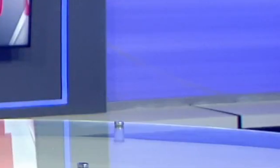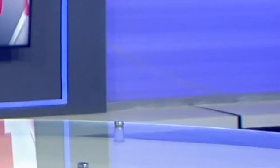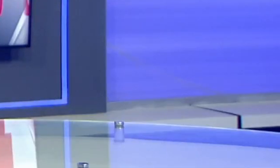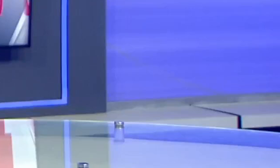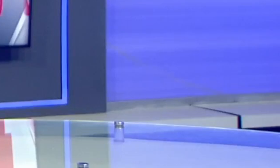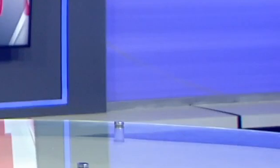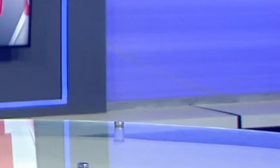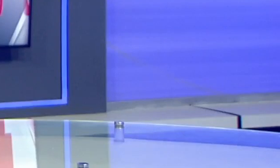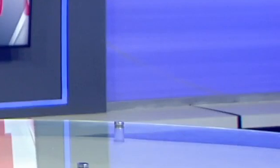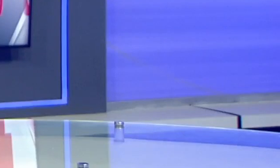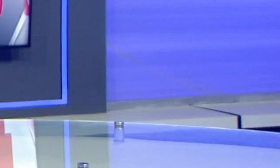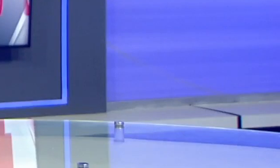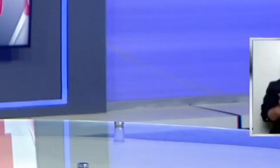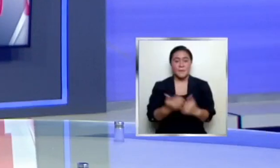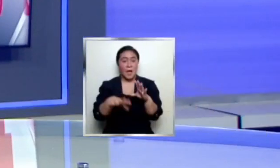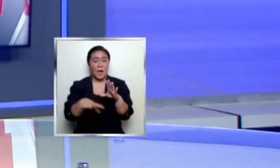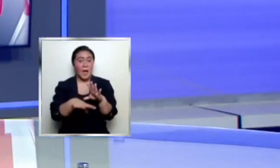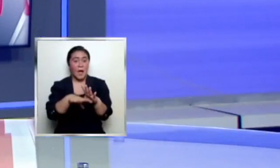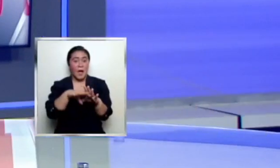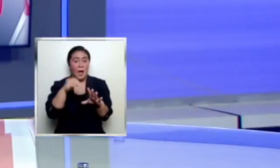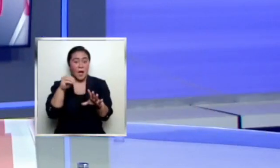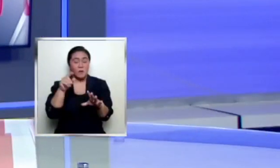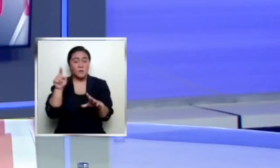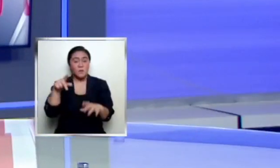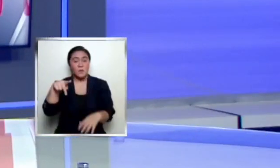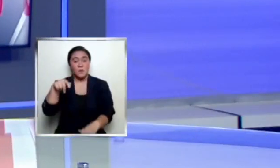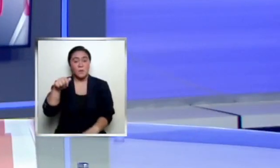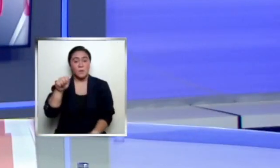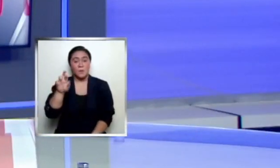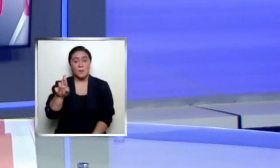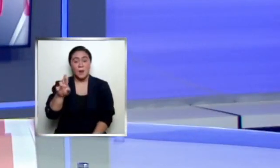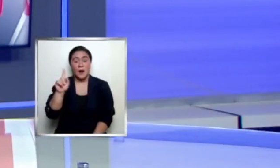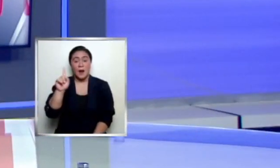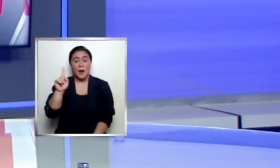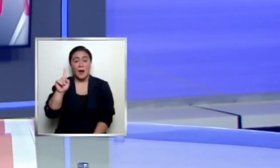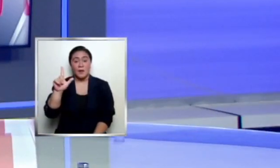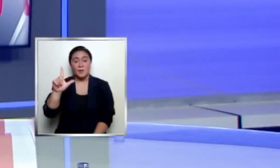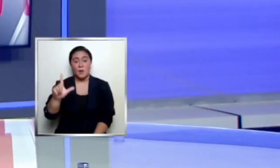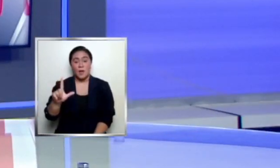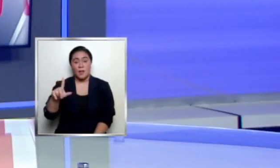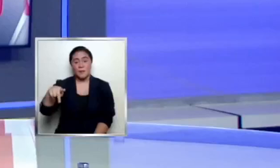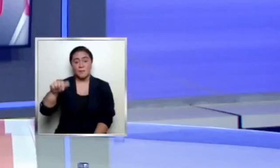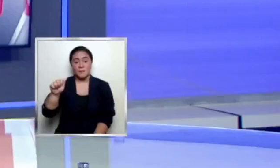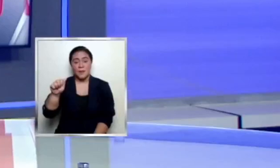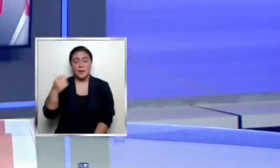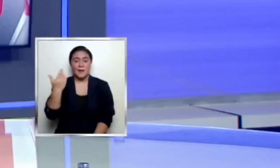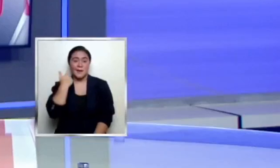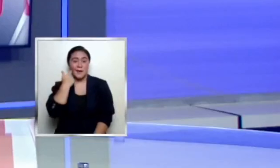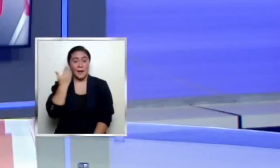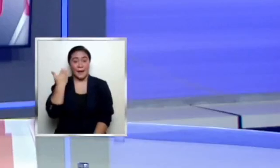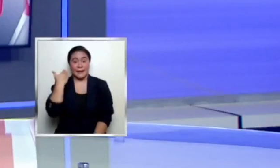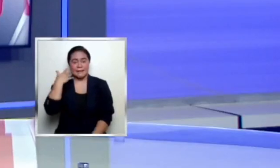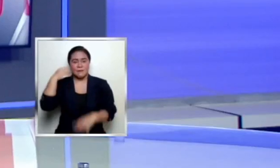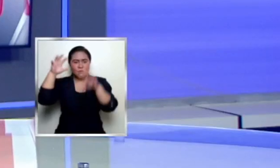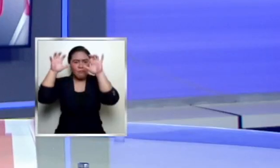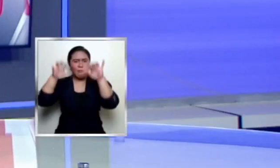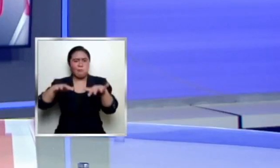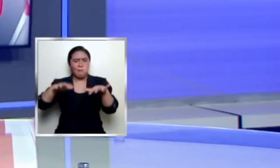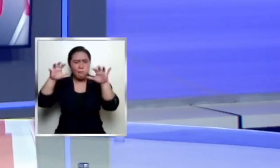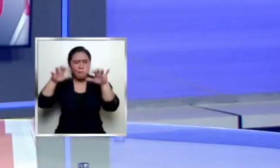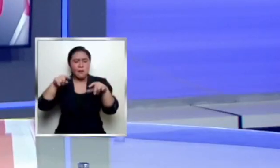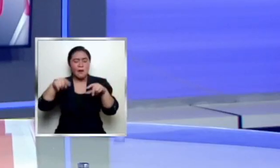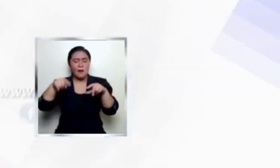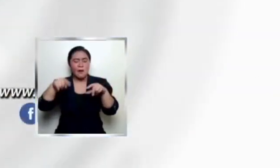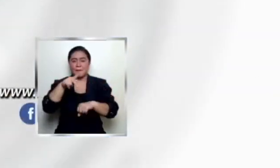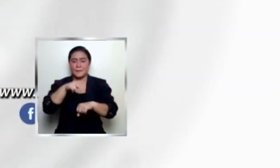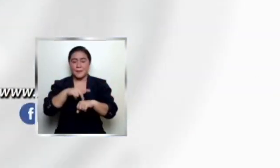Nakalabas na po ng Philippine Area of Responsibility ang low pressure area na nagpaulan nitong mga nakalipas na araw. Pero mga kapuso, posible